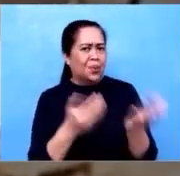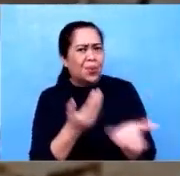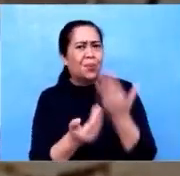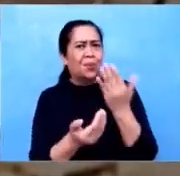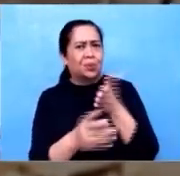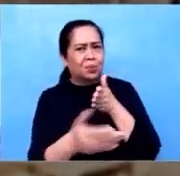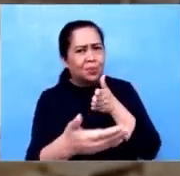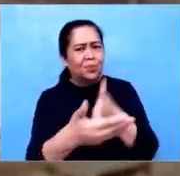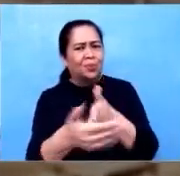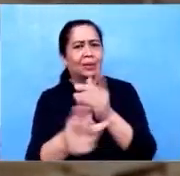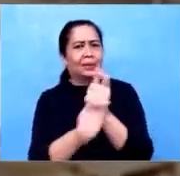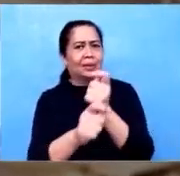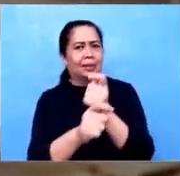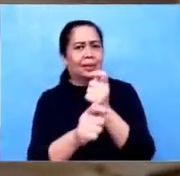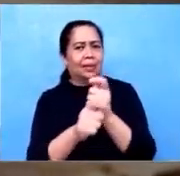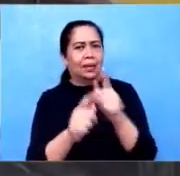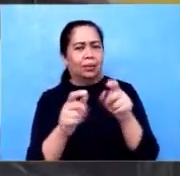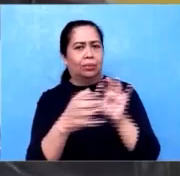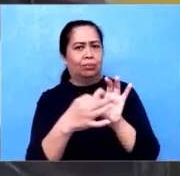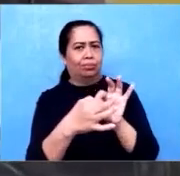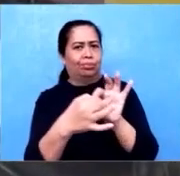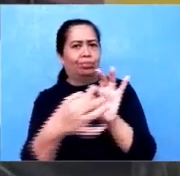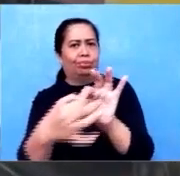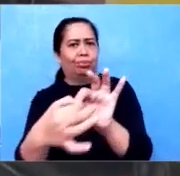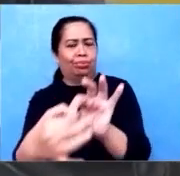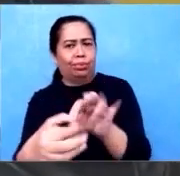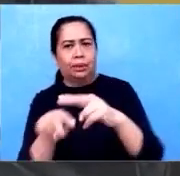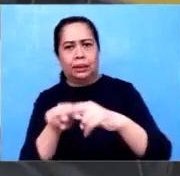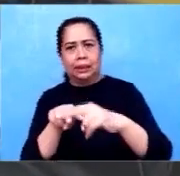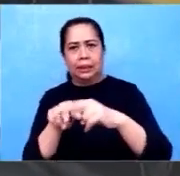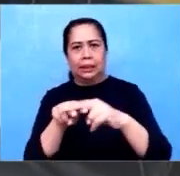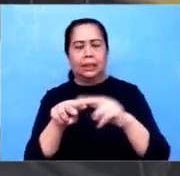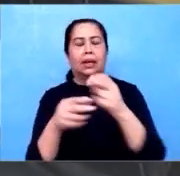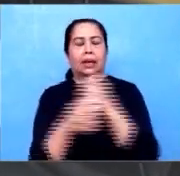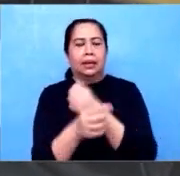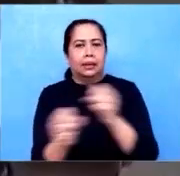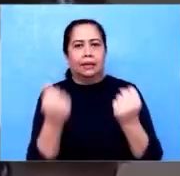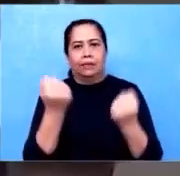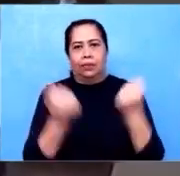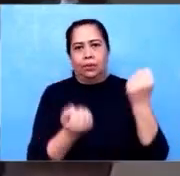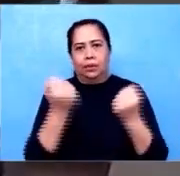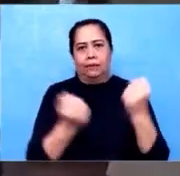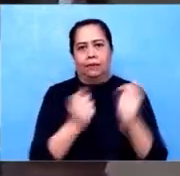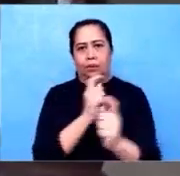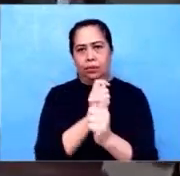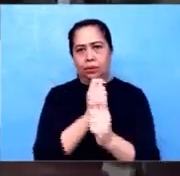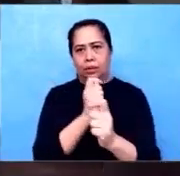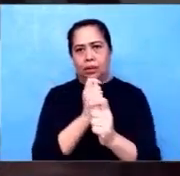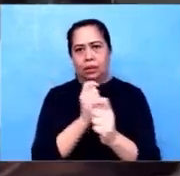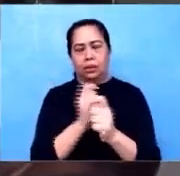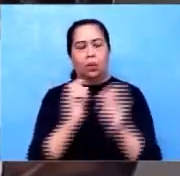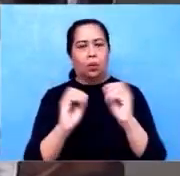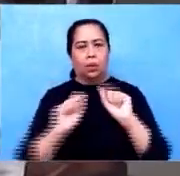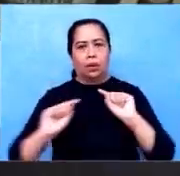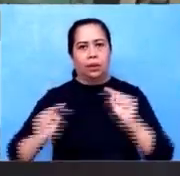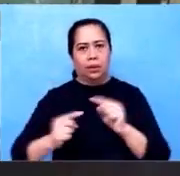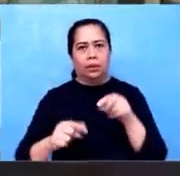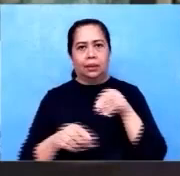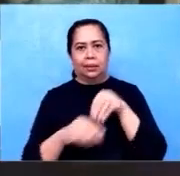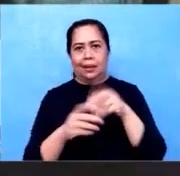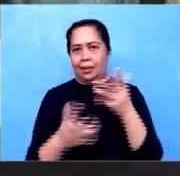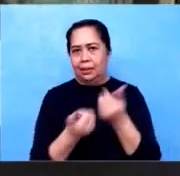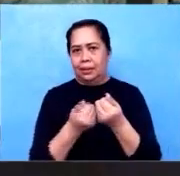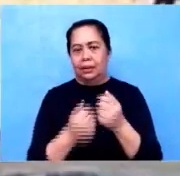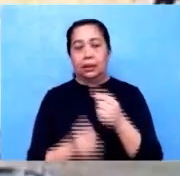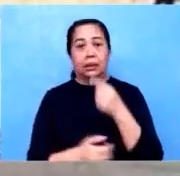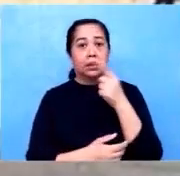truck habang kinakaladkad ng tren. Agad na ni-rescue ang driver ng truck. Wala namang nasaktan sa aksidente. Ayon sa